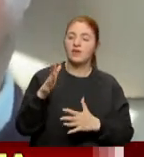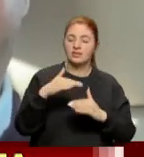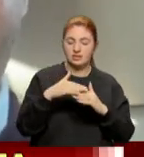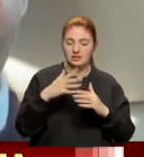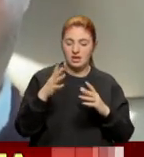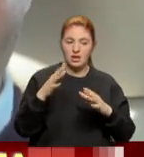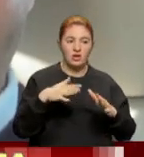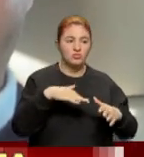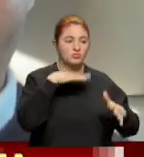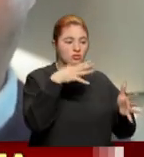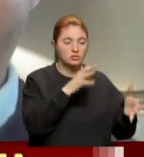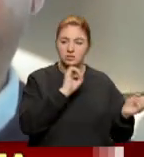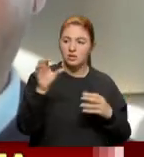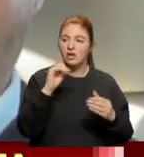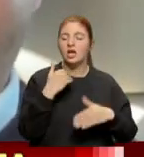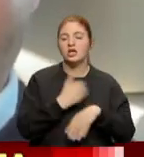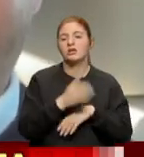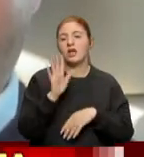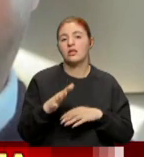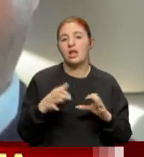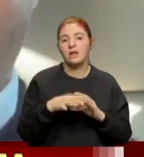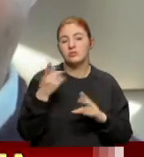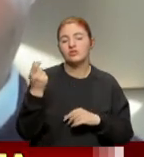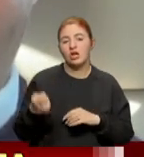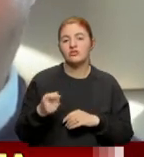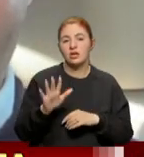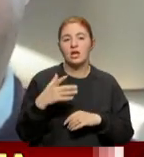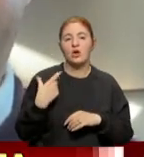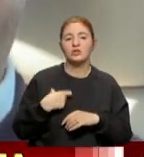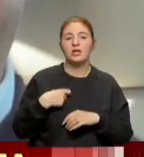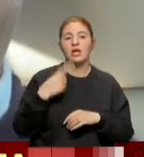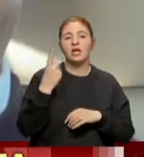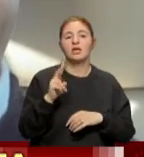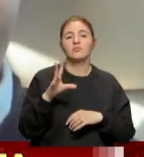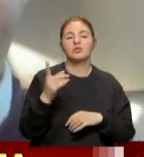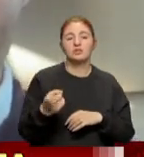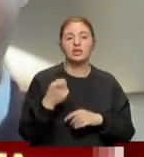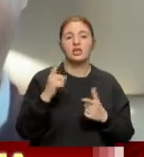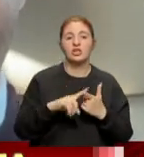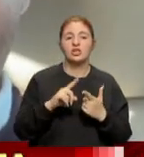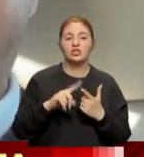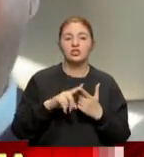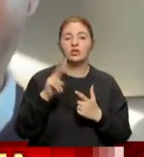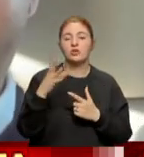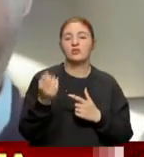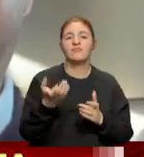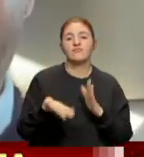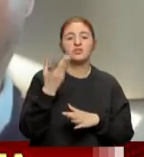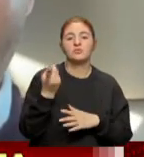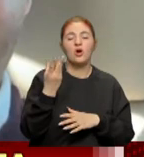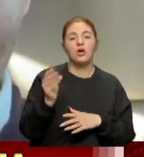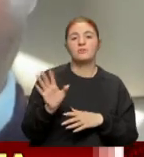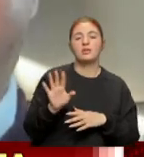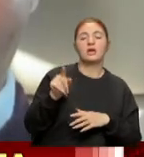kapasitenin sevkiyatında geç kalanında bir gerçek. Yani özellikle ilk 24 saat, ikinci 24 saat fazla bir şey olmadı.